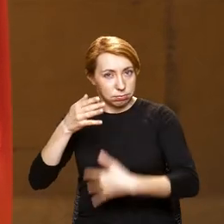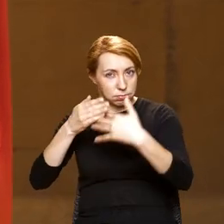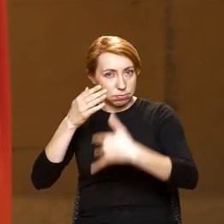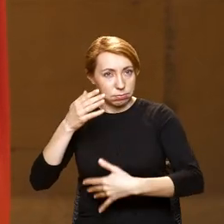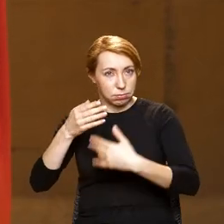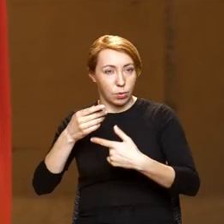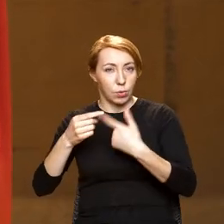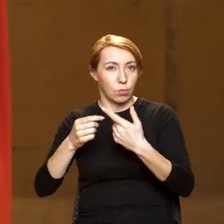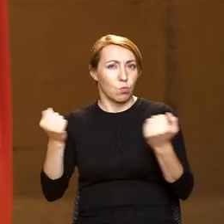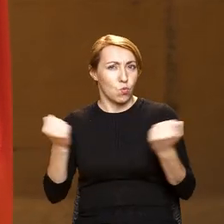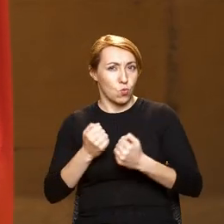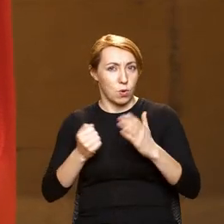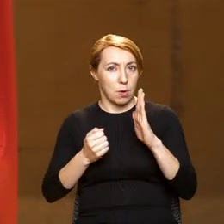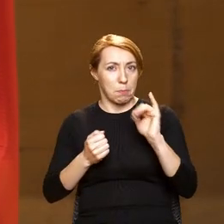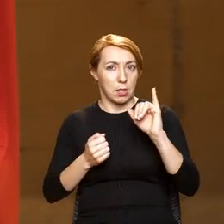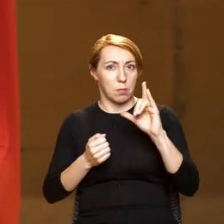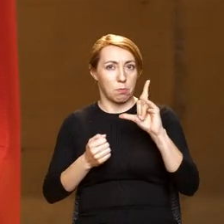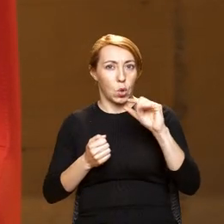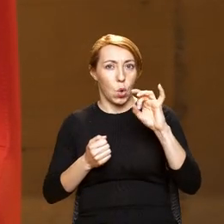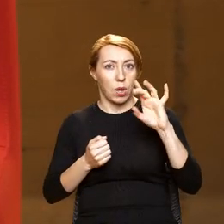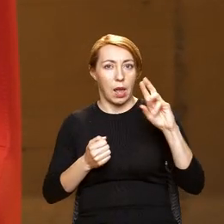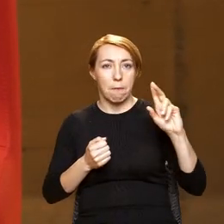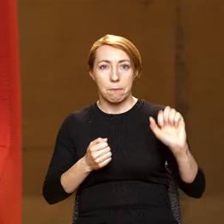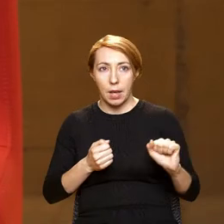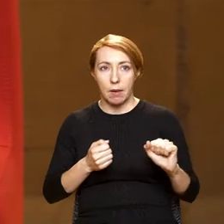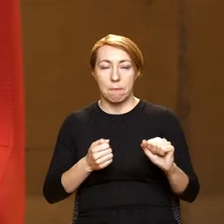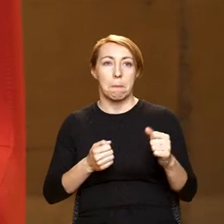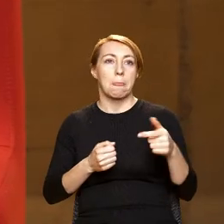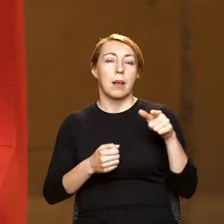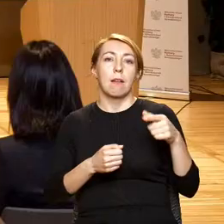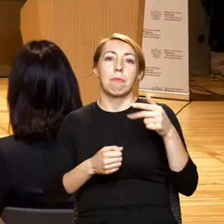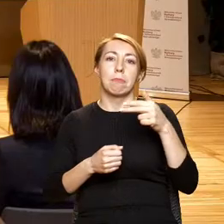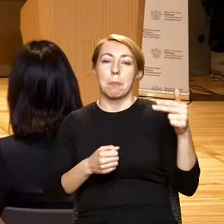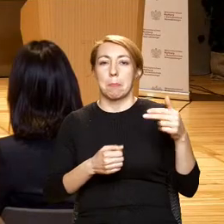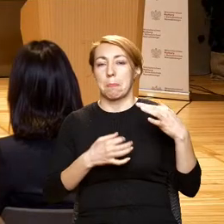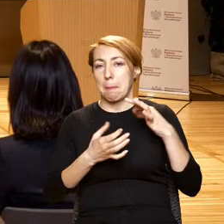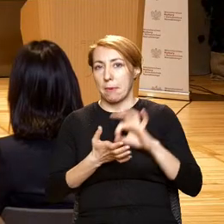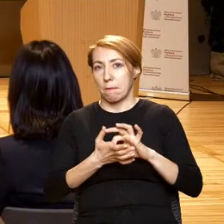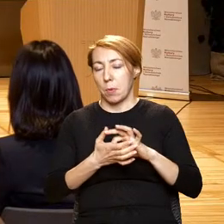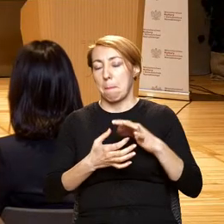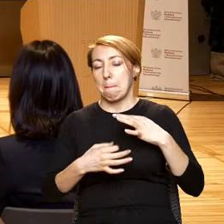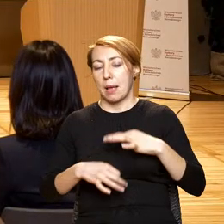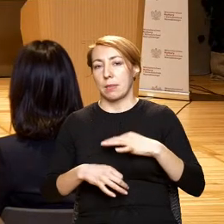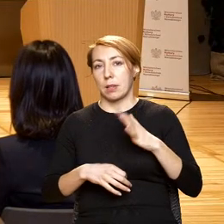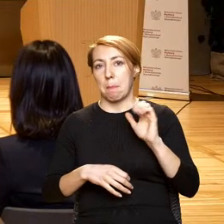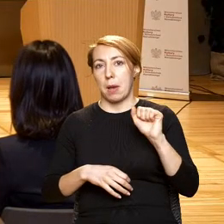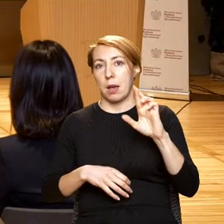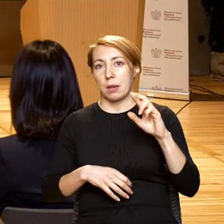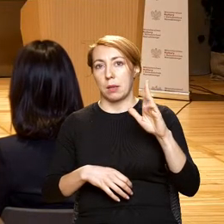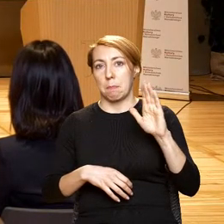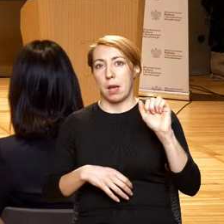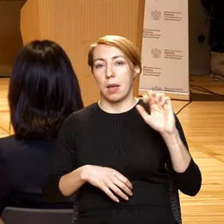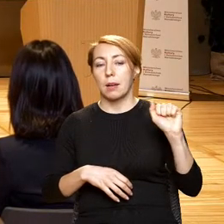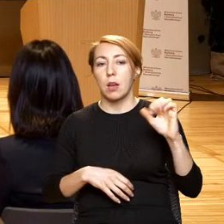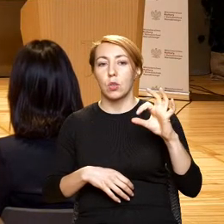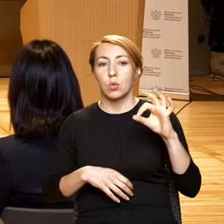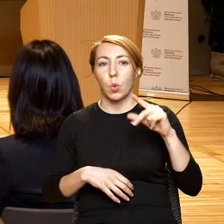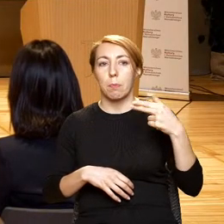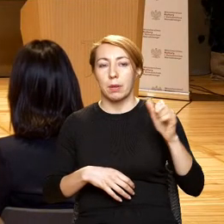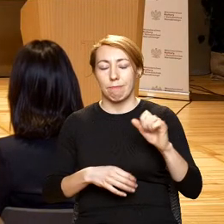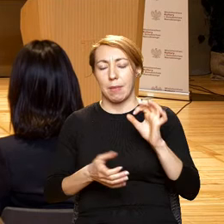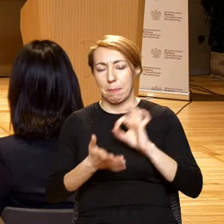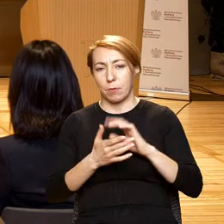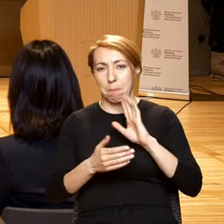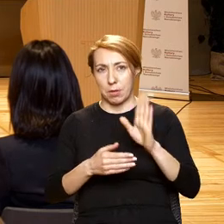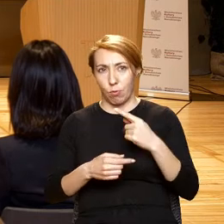dużej bibliografii. Na ten temat pani Barbara Słomka nam jeszcze pewnie coś powie, ale sama ta